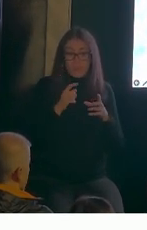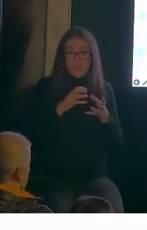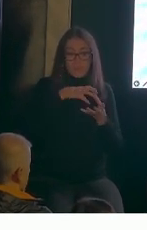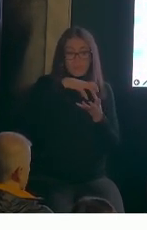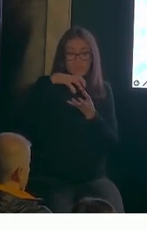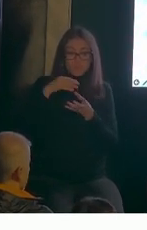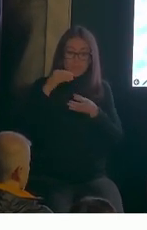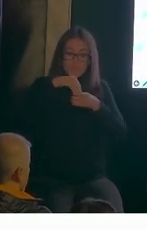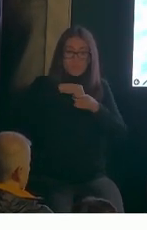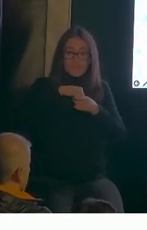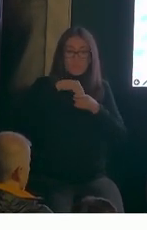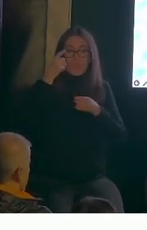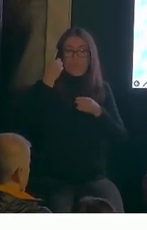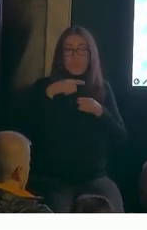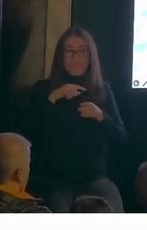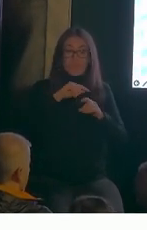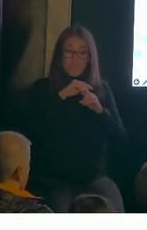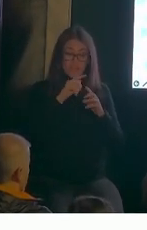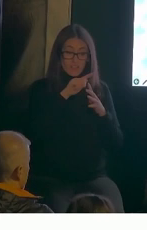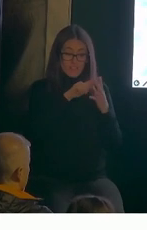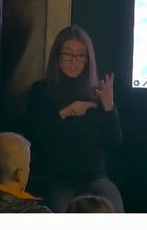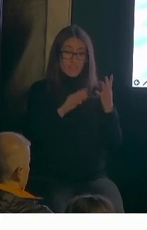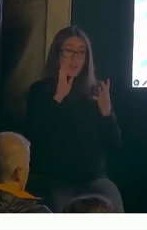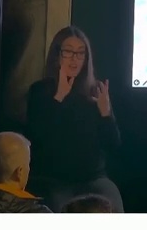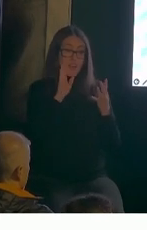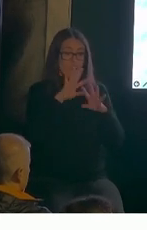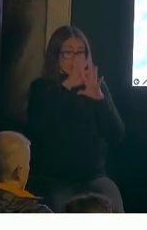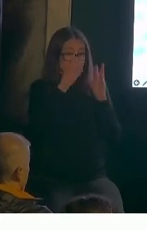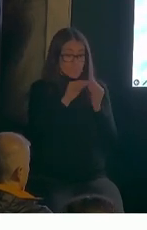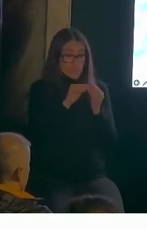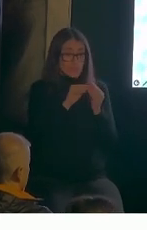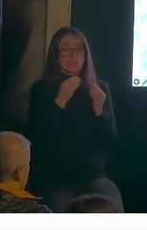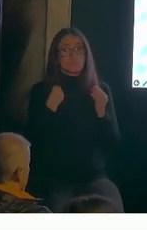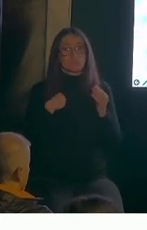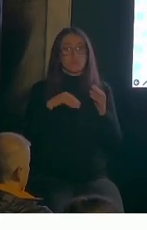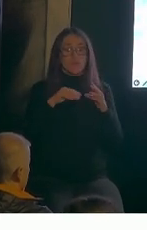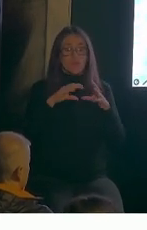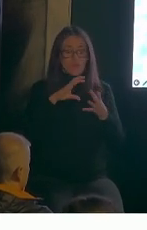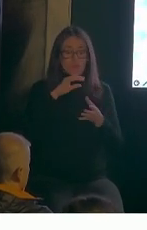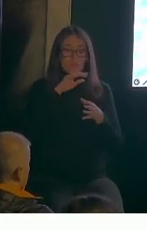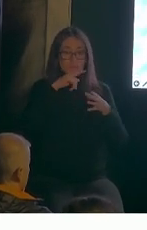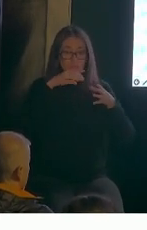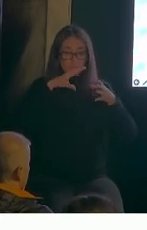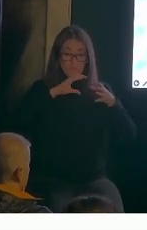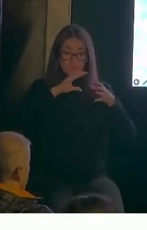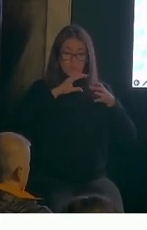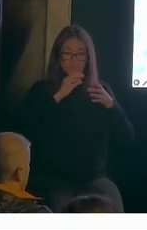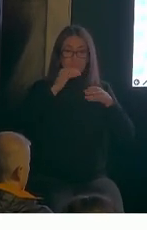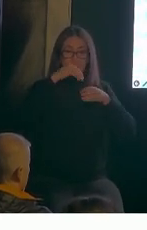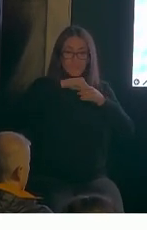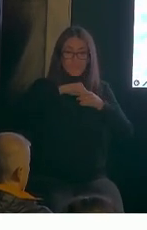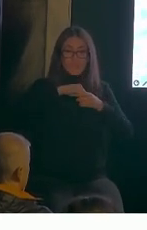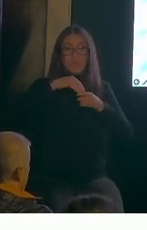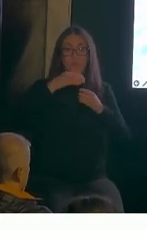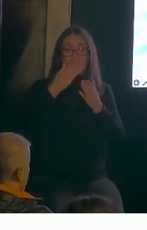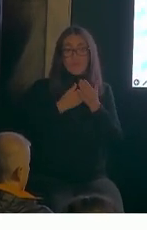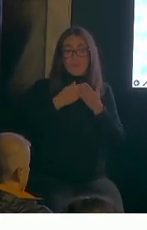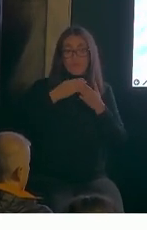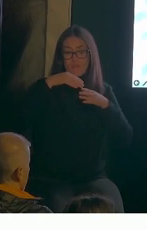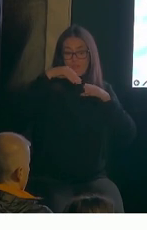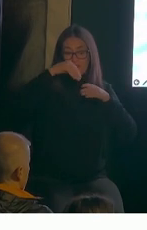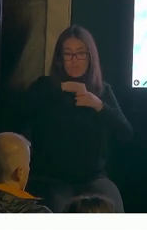massapà a dins. Llavors el que vaig voler fer és agafar aquest concepte de brioix amb massapà